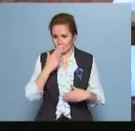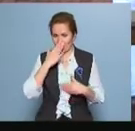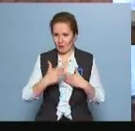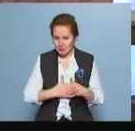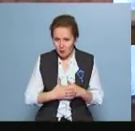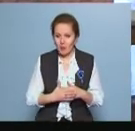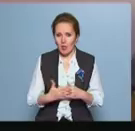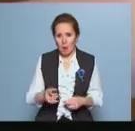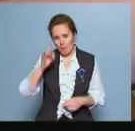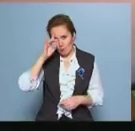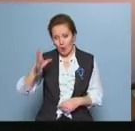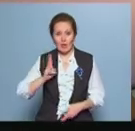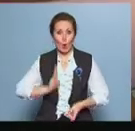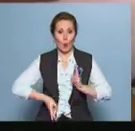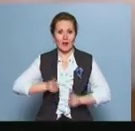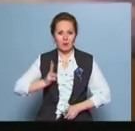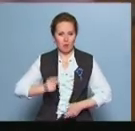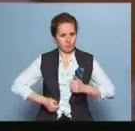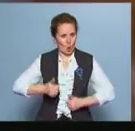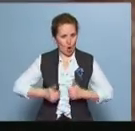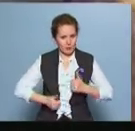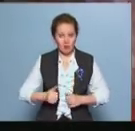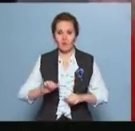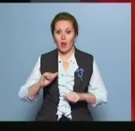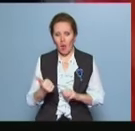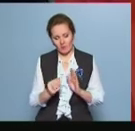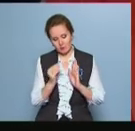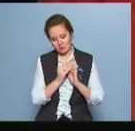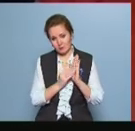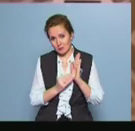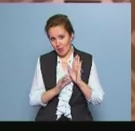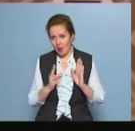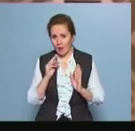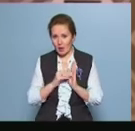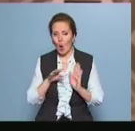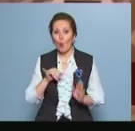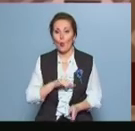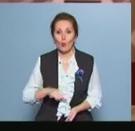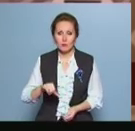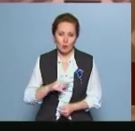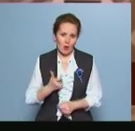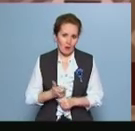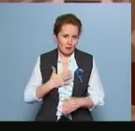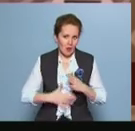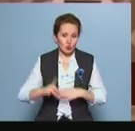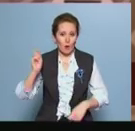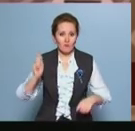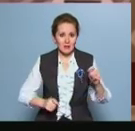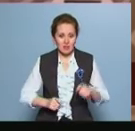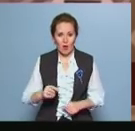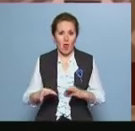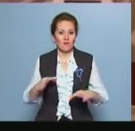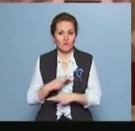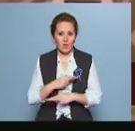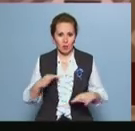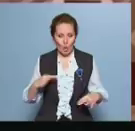популярный кулинарный поединок теперь в главном событийном календаре Удмуртии на будущий год. Мы очень рады, что фестиваль финно-угорской кухни